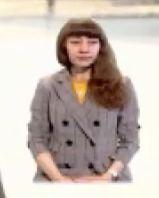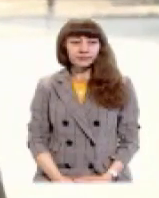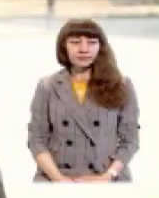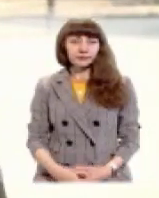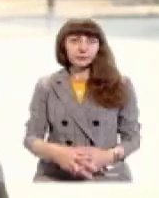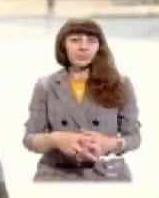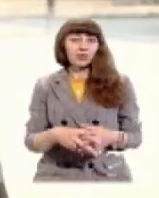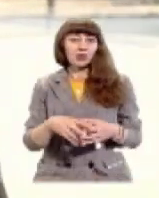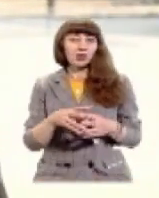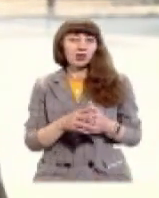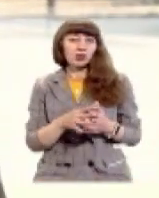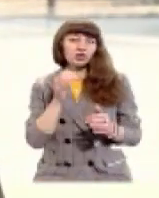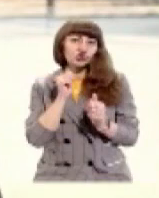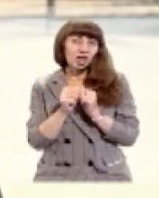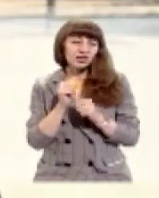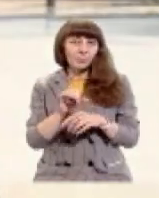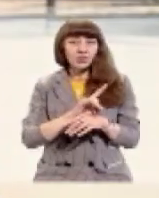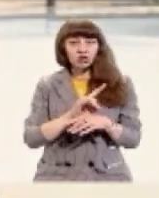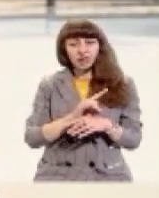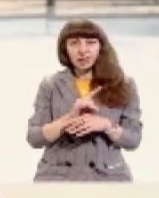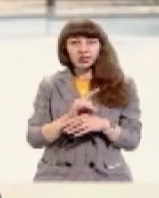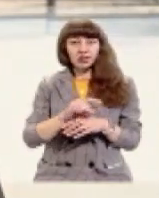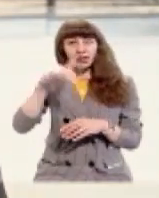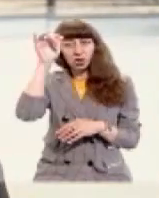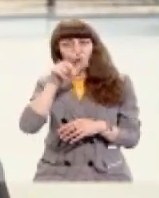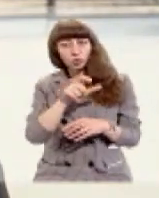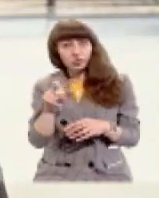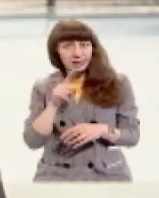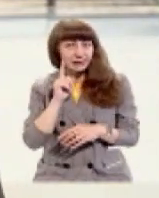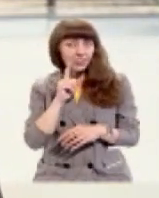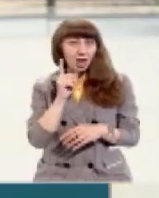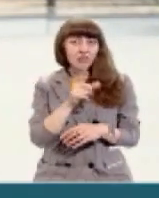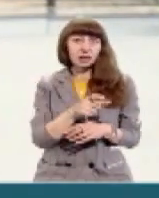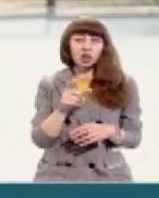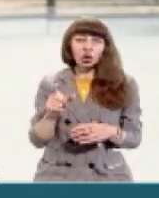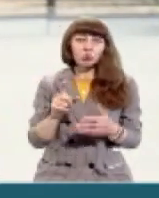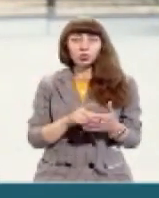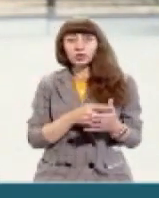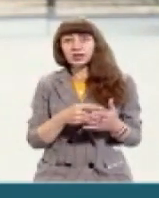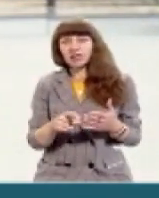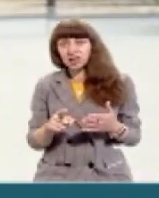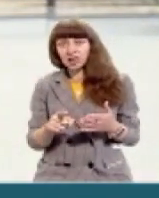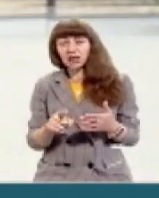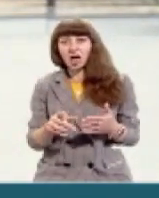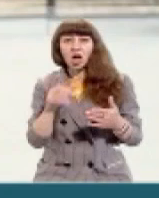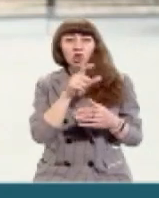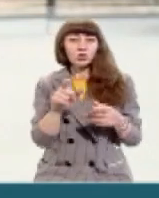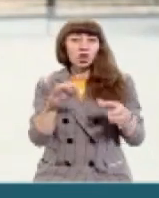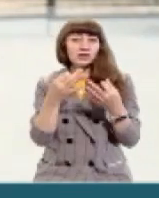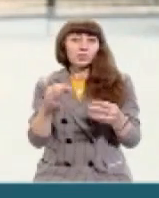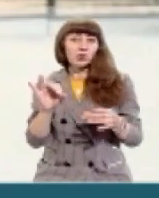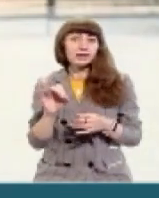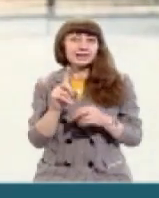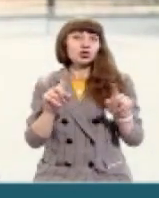по заработку. Алаяқтармен бірге жұмыс жасайтындардың басым көпшілігі студенттер. Ақша табу мақсатына жұмыс іздеген олар осындай қадамға